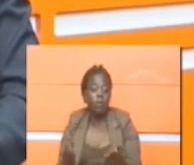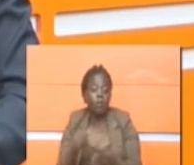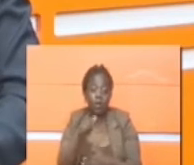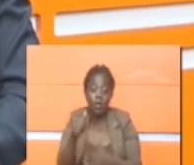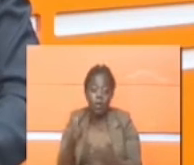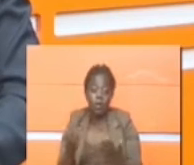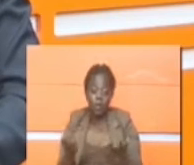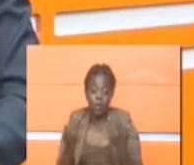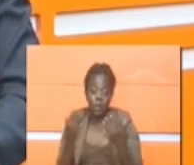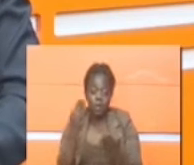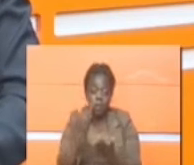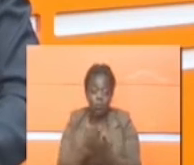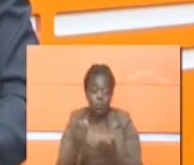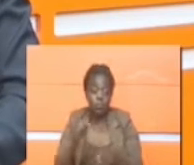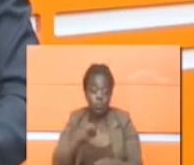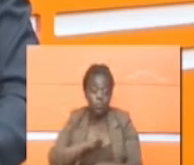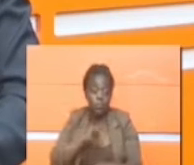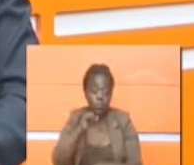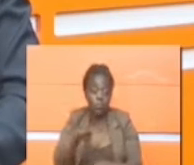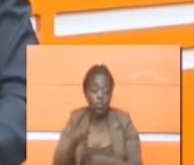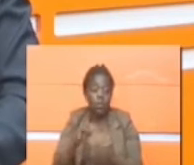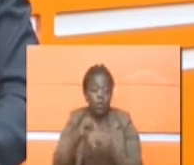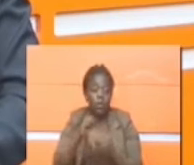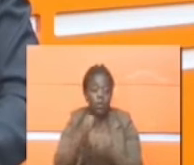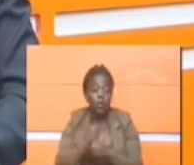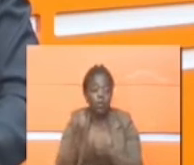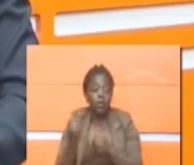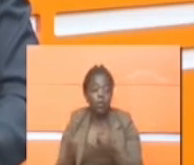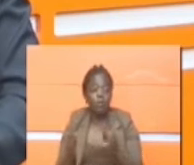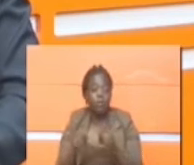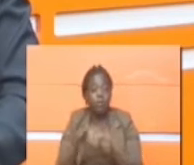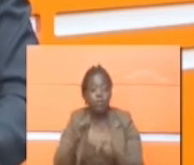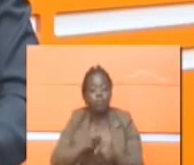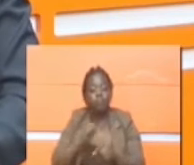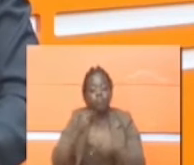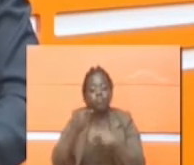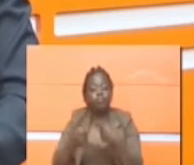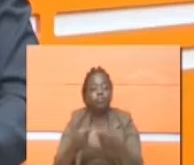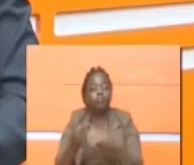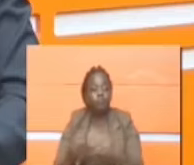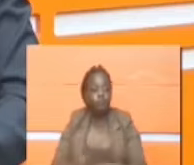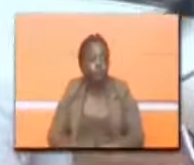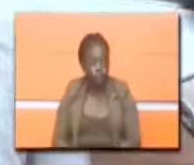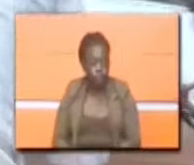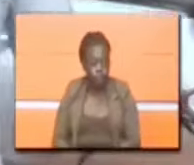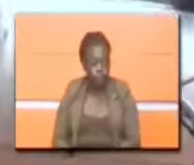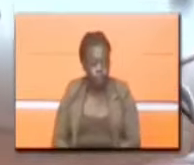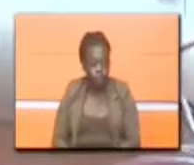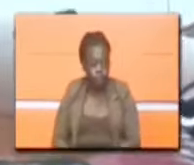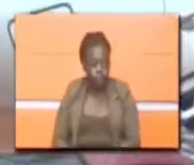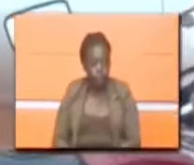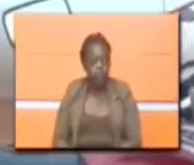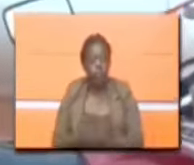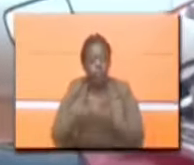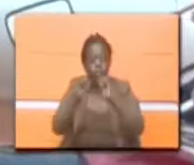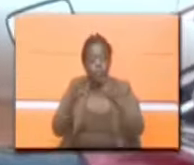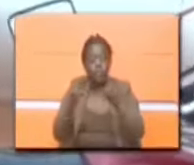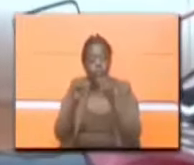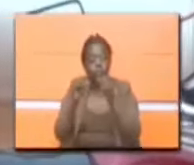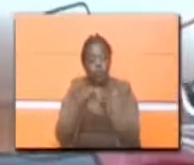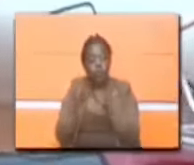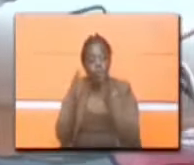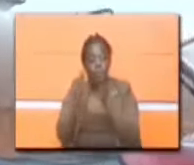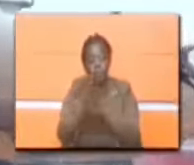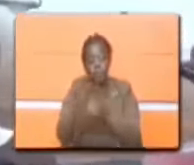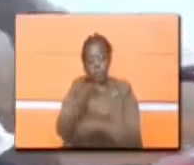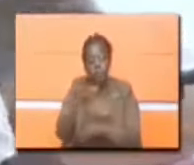ekirala ekiyimiriza embaga ya muwala we. Yo embaga egenze mu maaso. Mu mawulire agataliiko nfufu ku